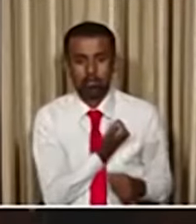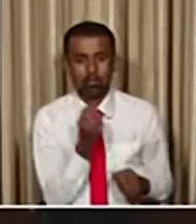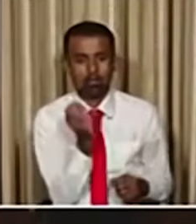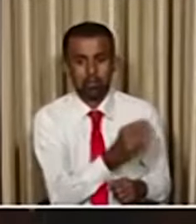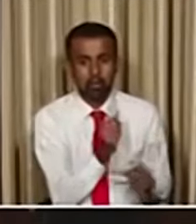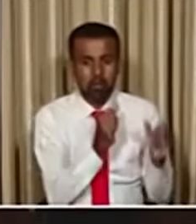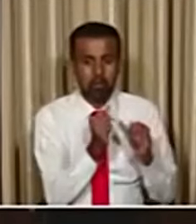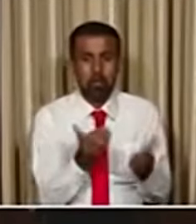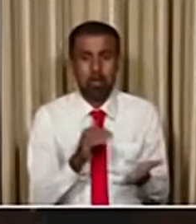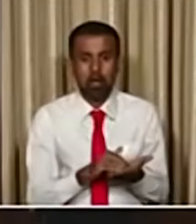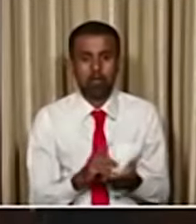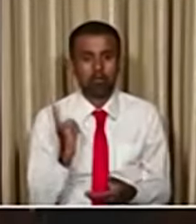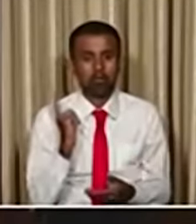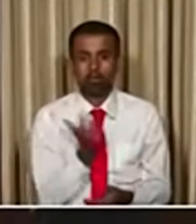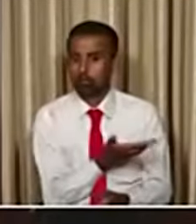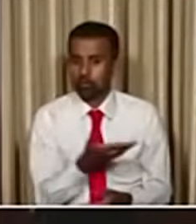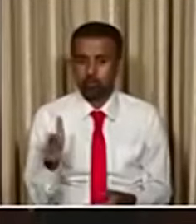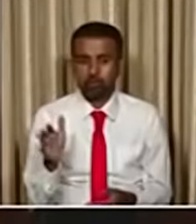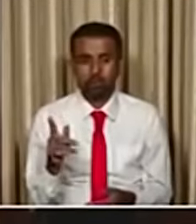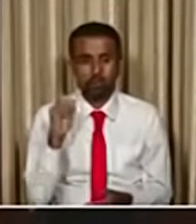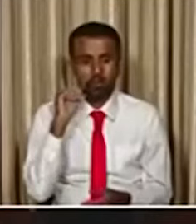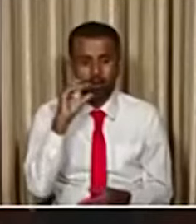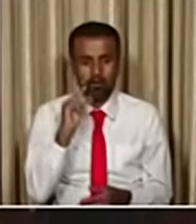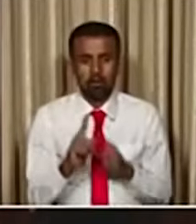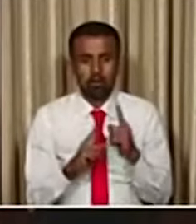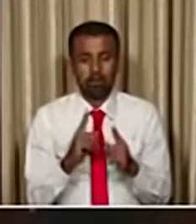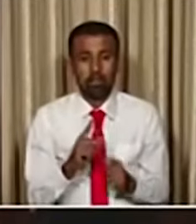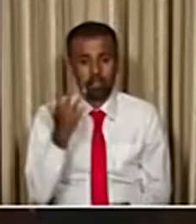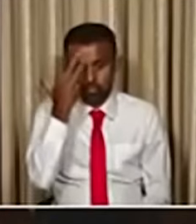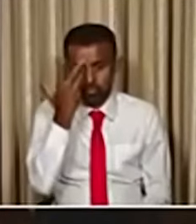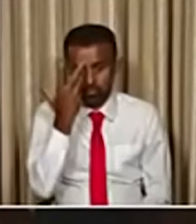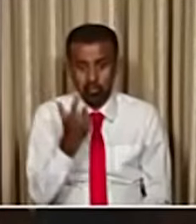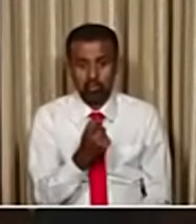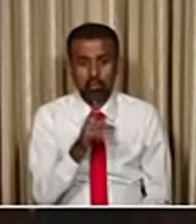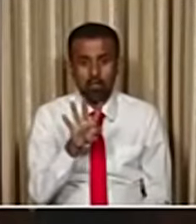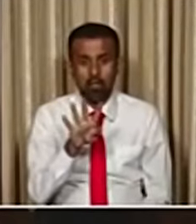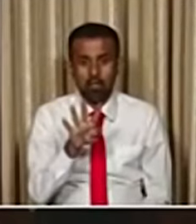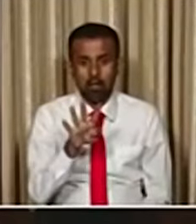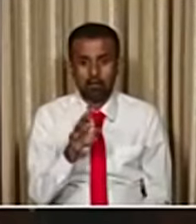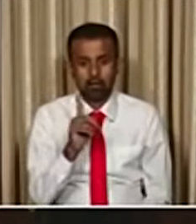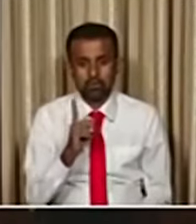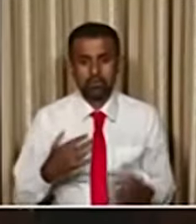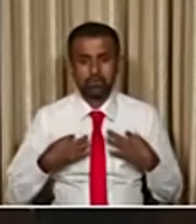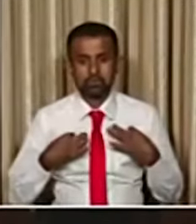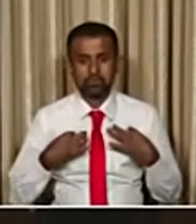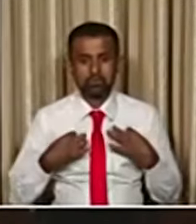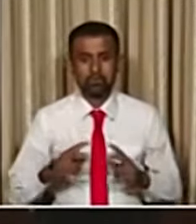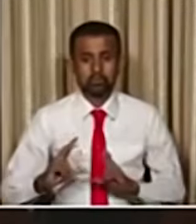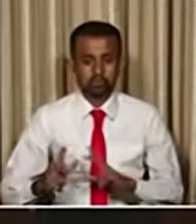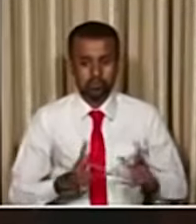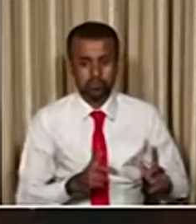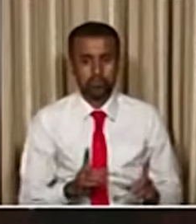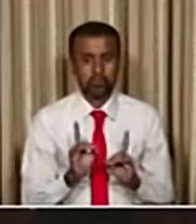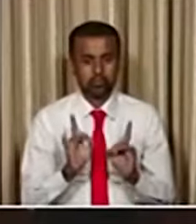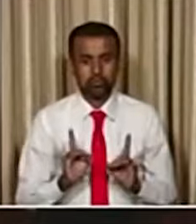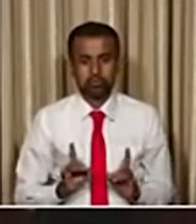දාලා සනීප කරලා නැවත යුද භූමියට යවනවා දැන් ඊයේ රෑ කතා කරපුවා ඒක වුණා දවස් 14ක් තිස්සේ එකම ඇඳුම එකම බූට් සෙට් එක එකම